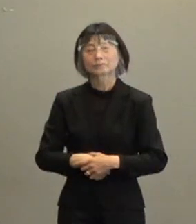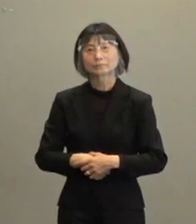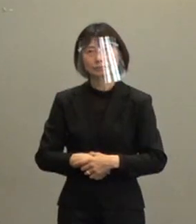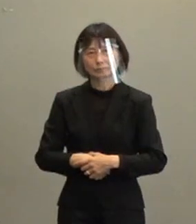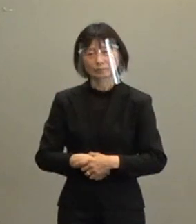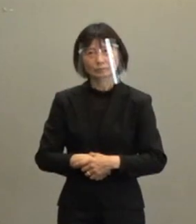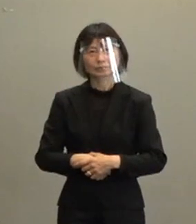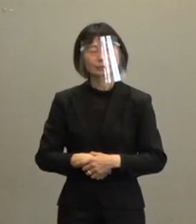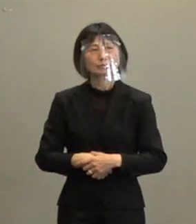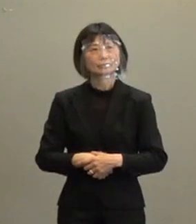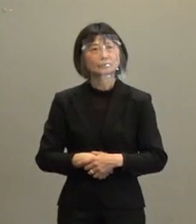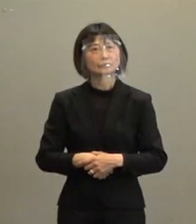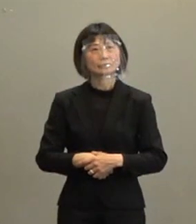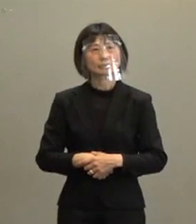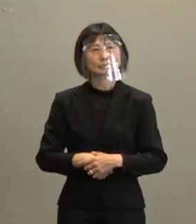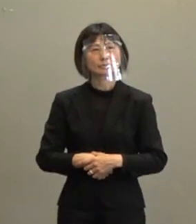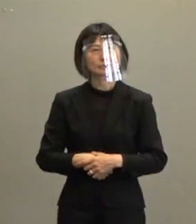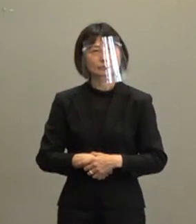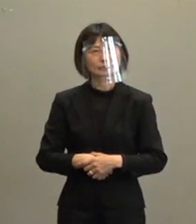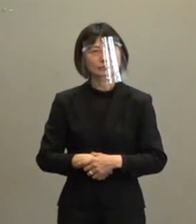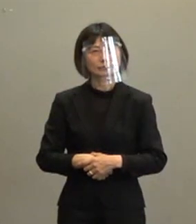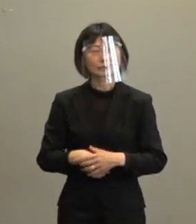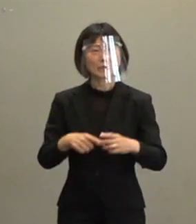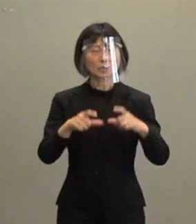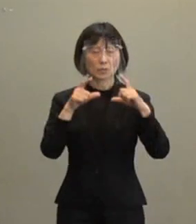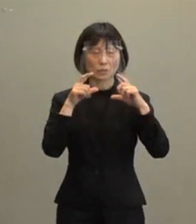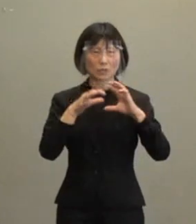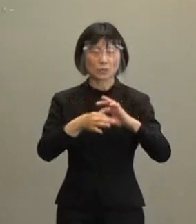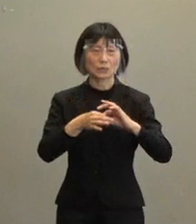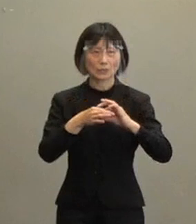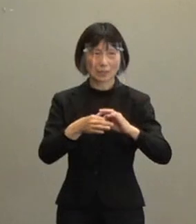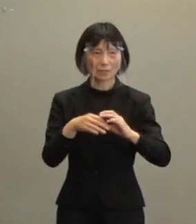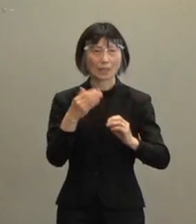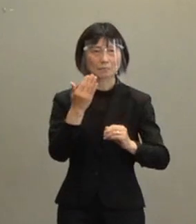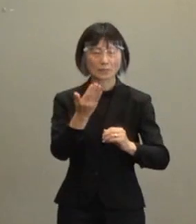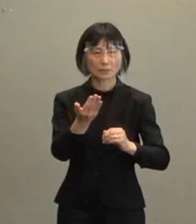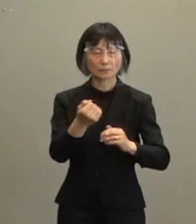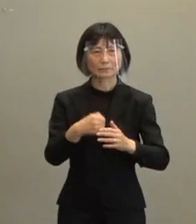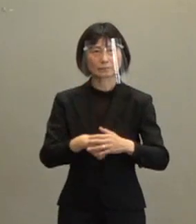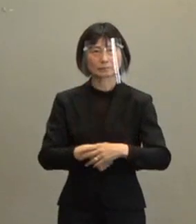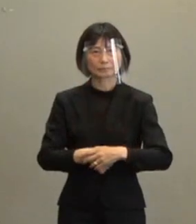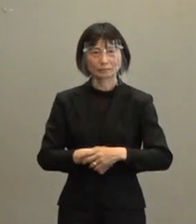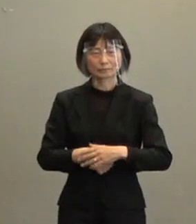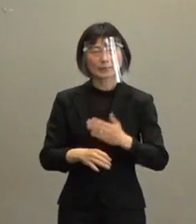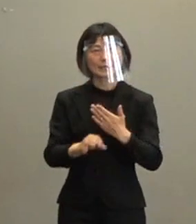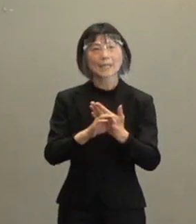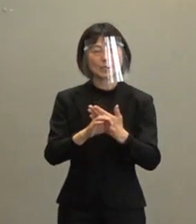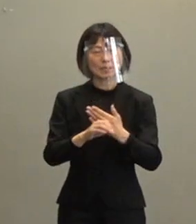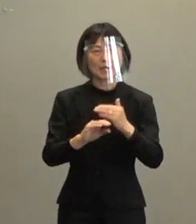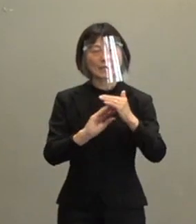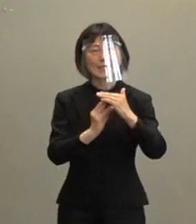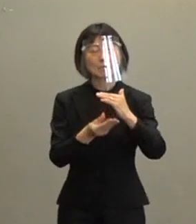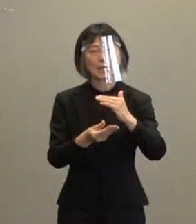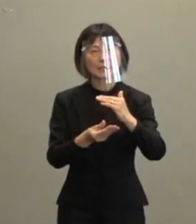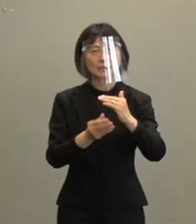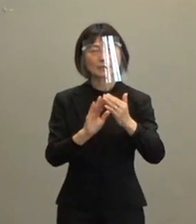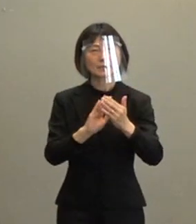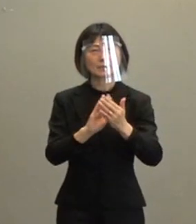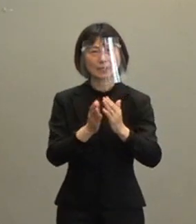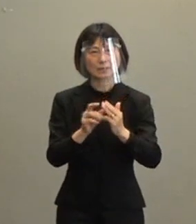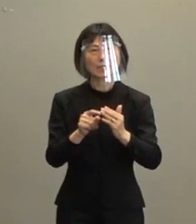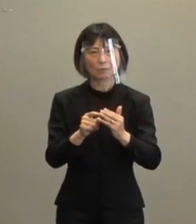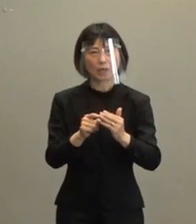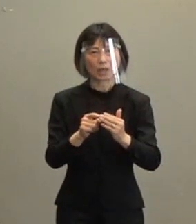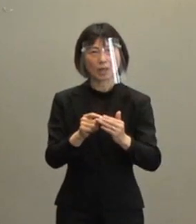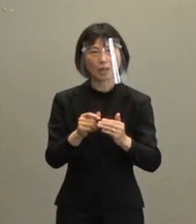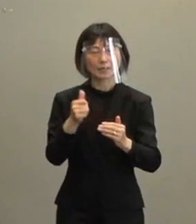読売新聞 さん、岡田です。 マスク着用です。わかります。例えば山梨県などでは、知